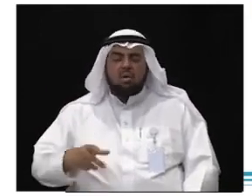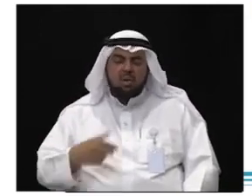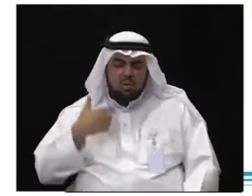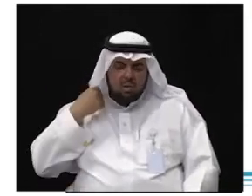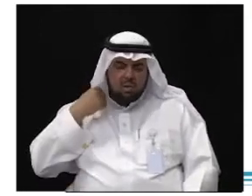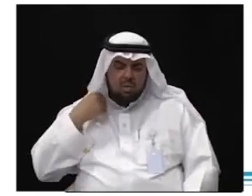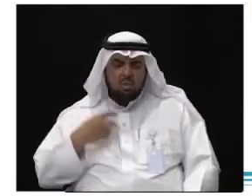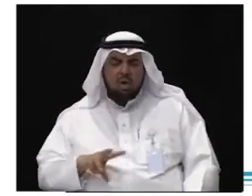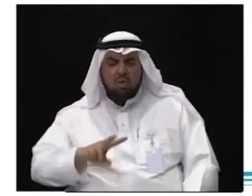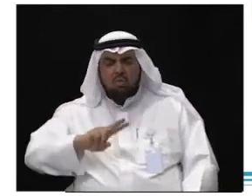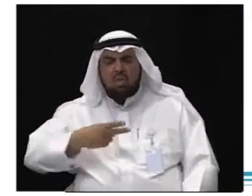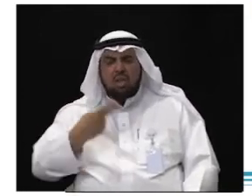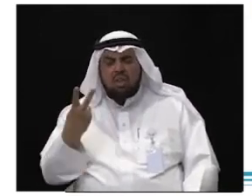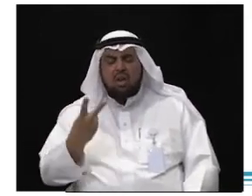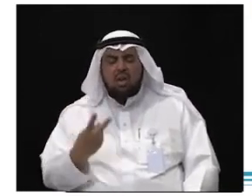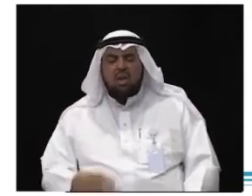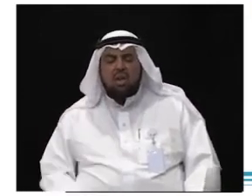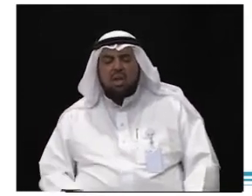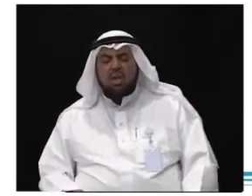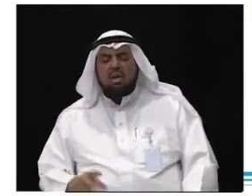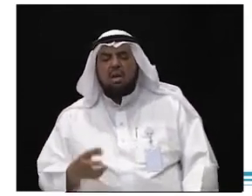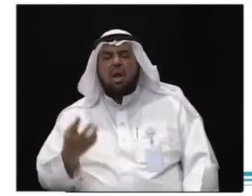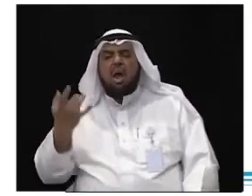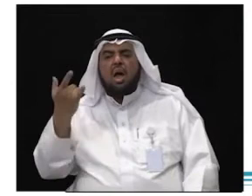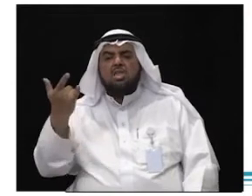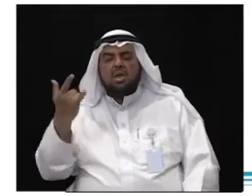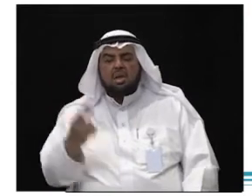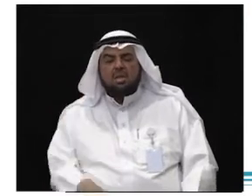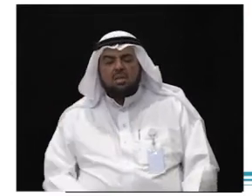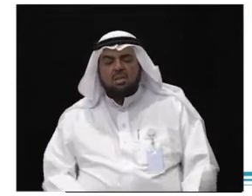إلى المتغير var2.